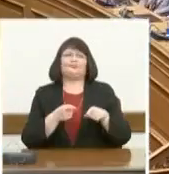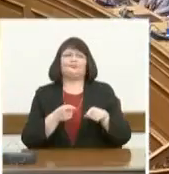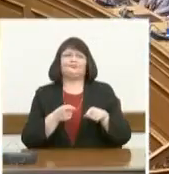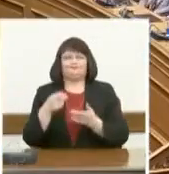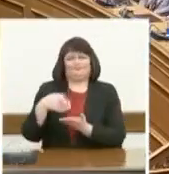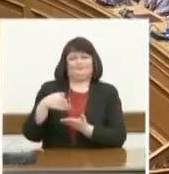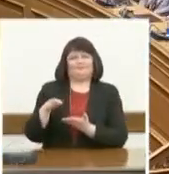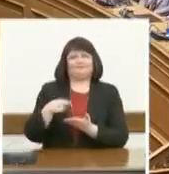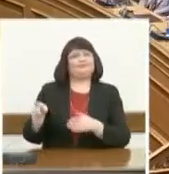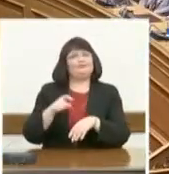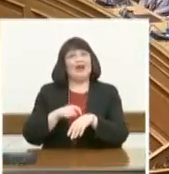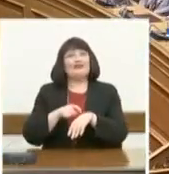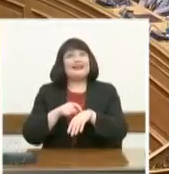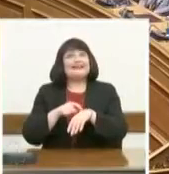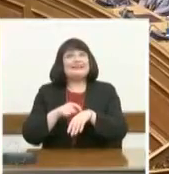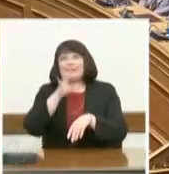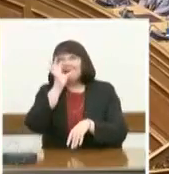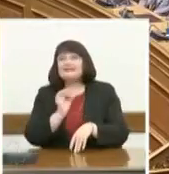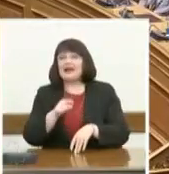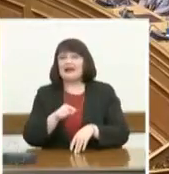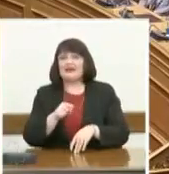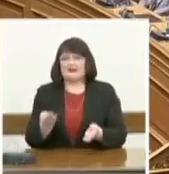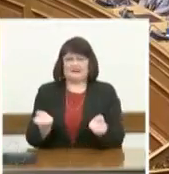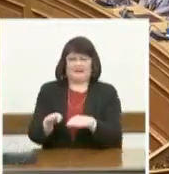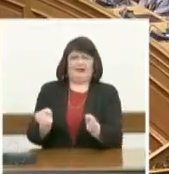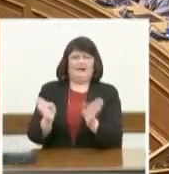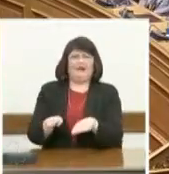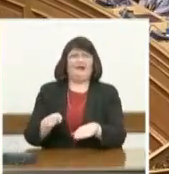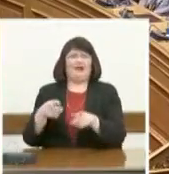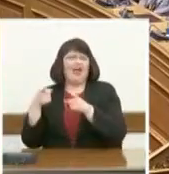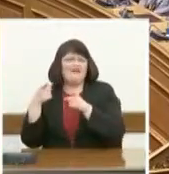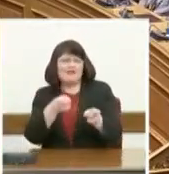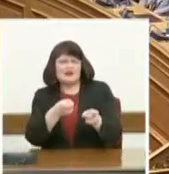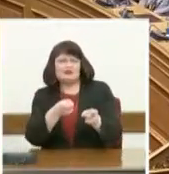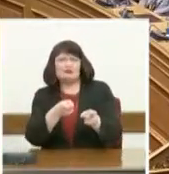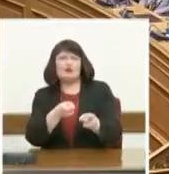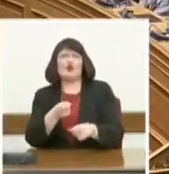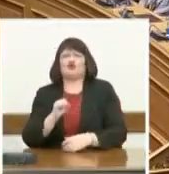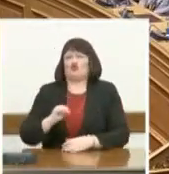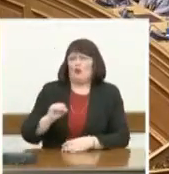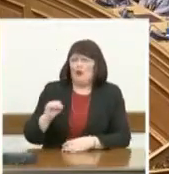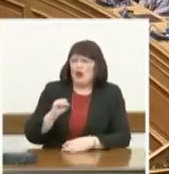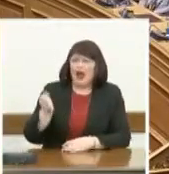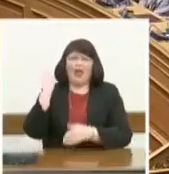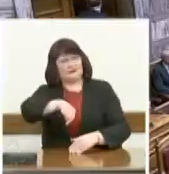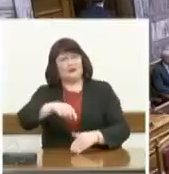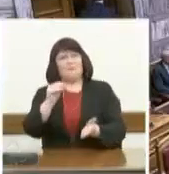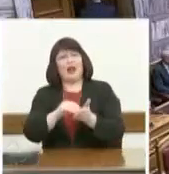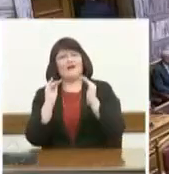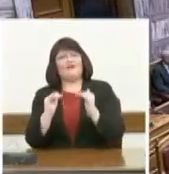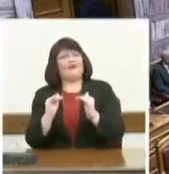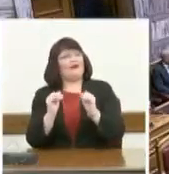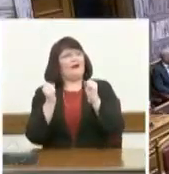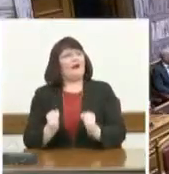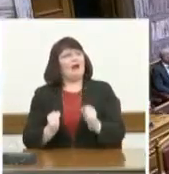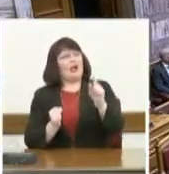τις μικρομεσαίες επιχειρήσεις σε σχέση με το παρελθόν. Όσον αφορά τώρα στις κυβερνήσεις συνεργασίας, ο πρόεδρός σας, ο κύριος